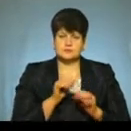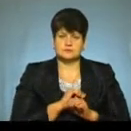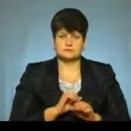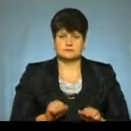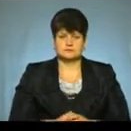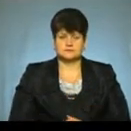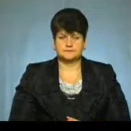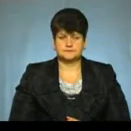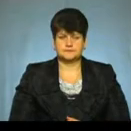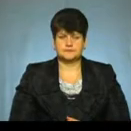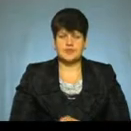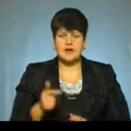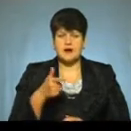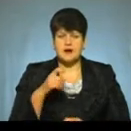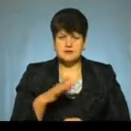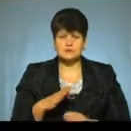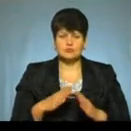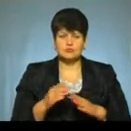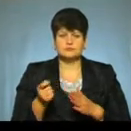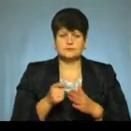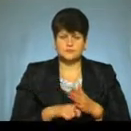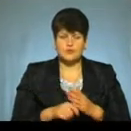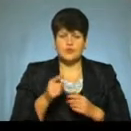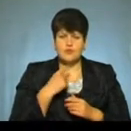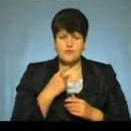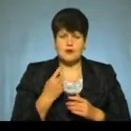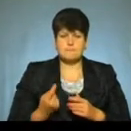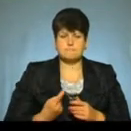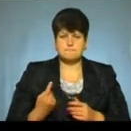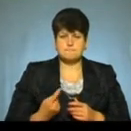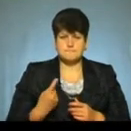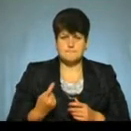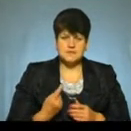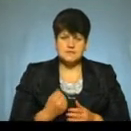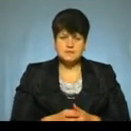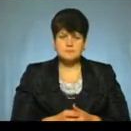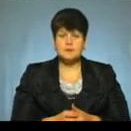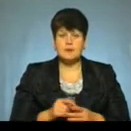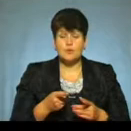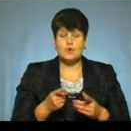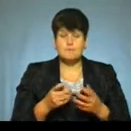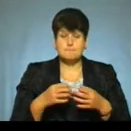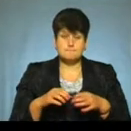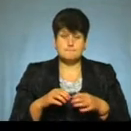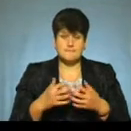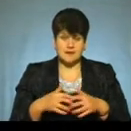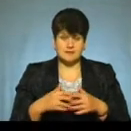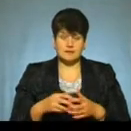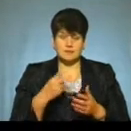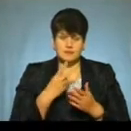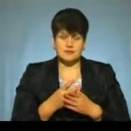валі. Газ у будинку перекрили, розповідає майстер Нововолинської дільниці ПАТ «Волиньгаз». Бо прилади, говорить,